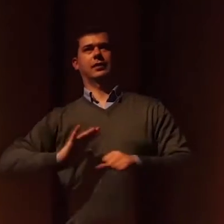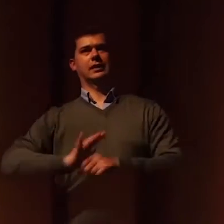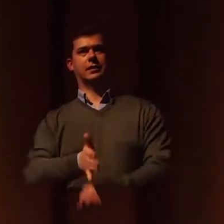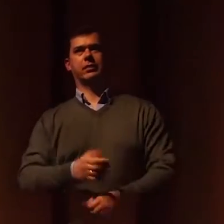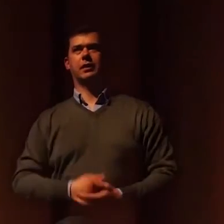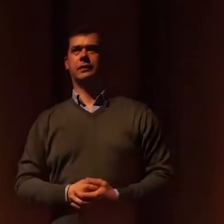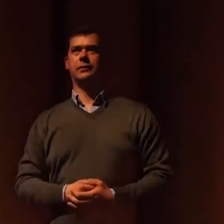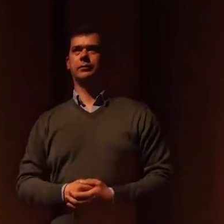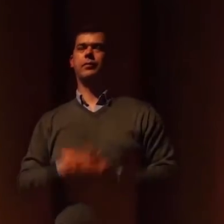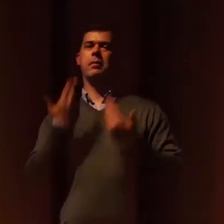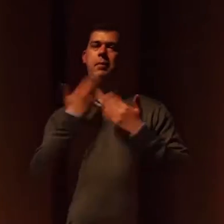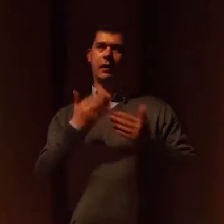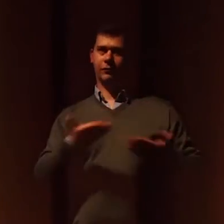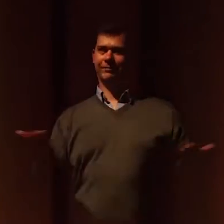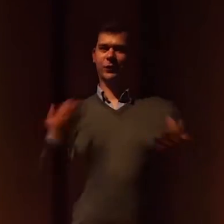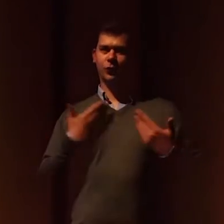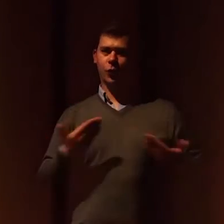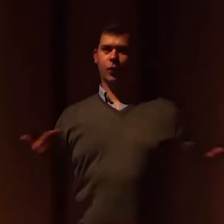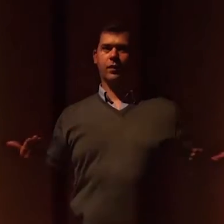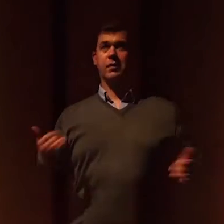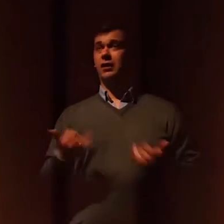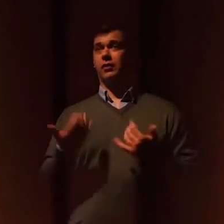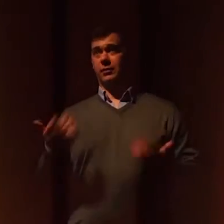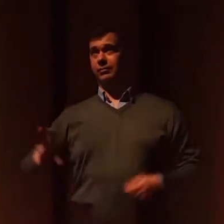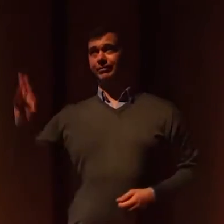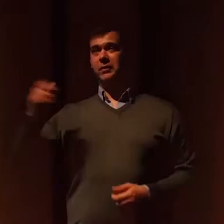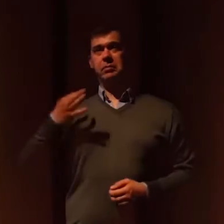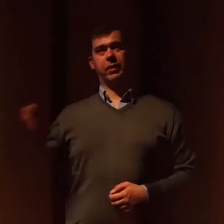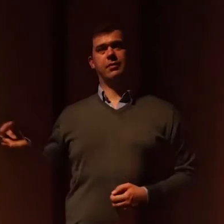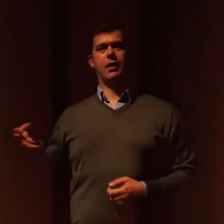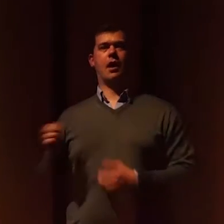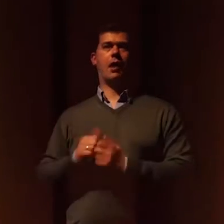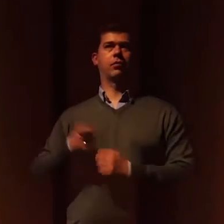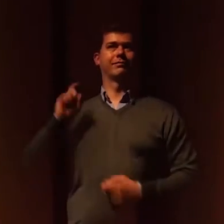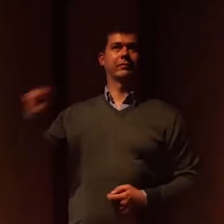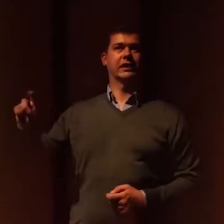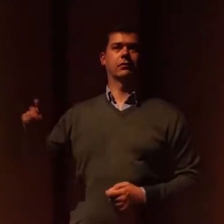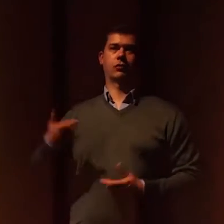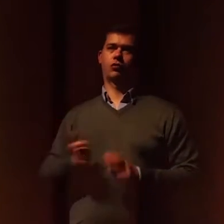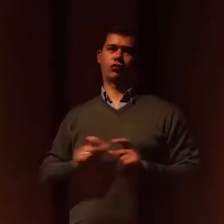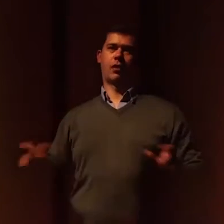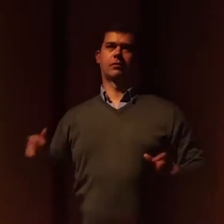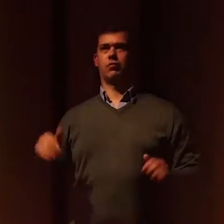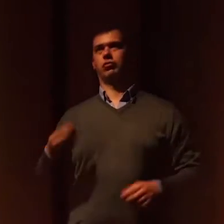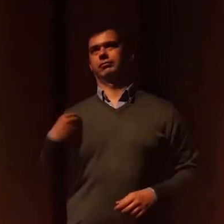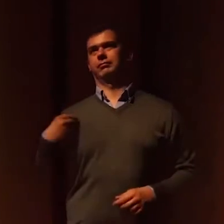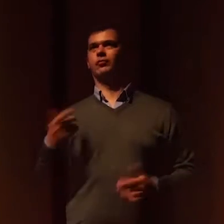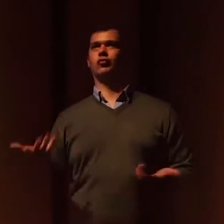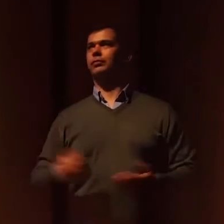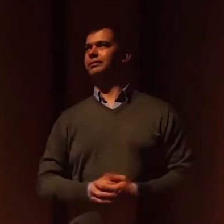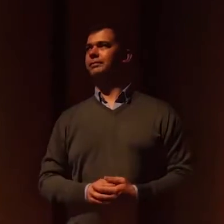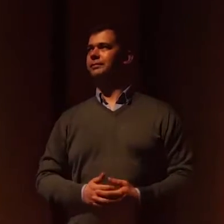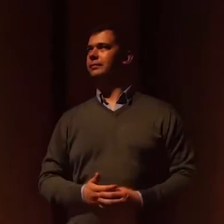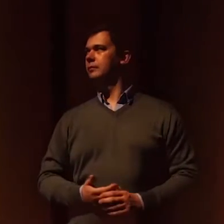antydyskryminacji bardzo Państwu Dziękuję Jeżeli mają państwo jakieś pytania albo uwagi to teraz jest czas na to żebyśmy mogli